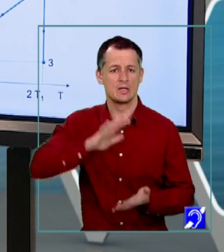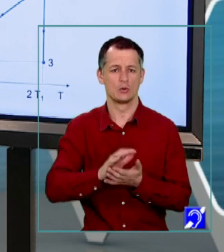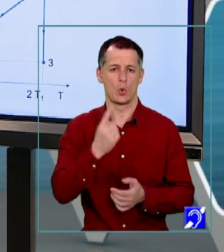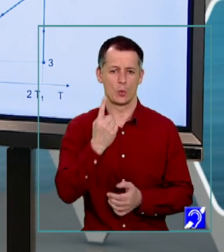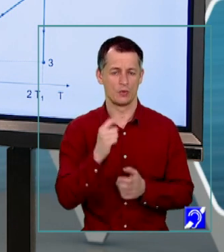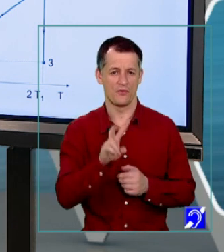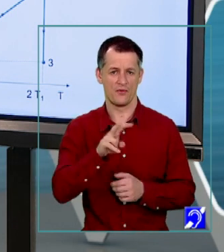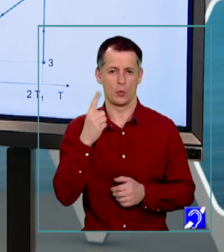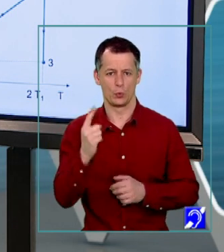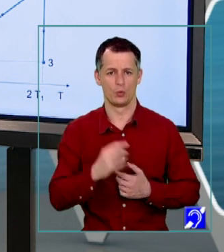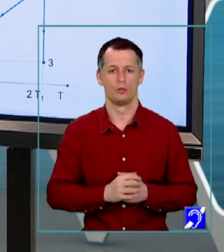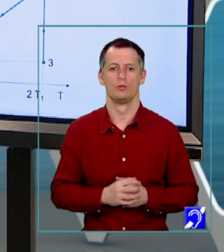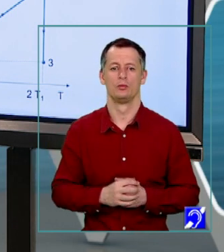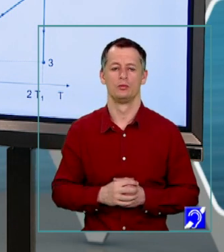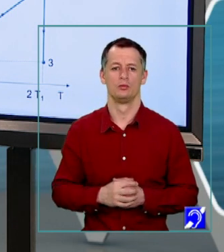V1,